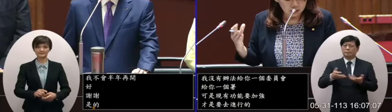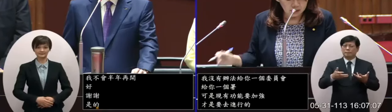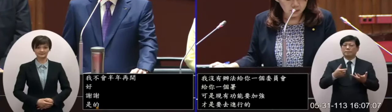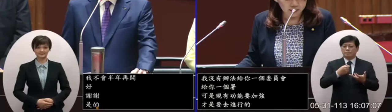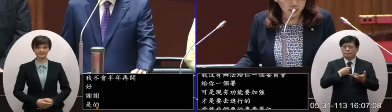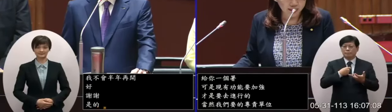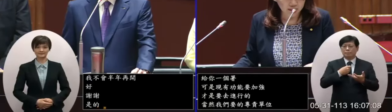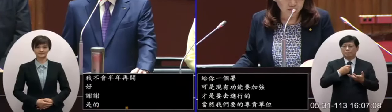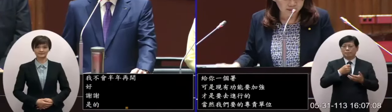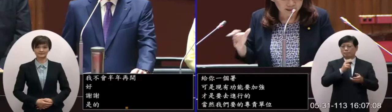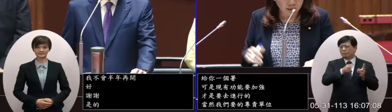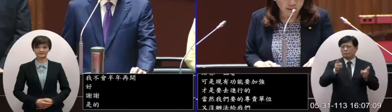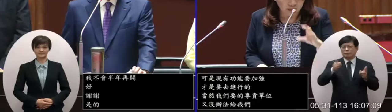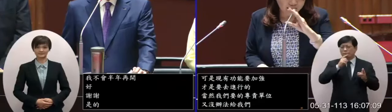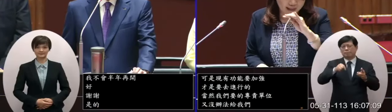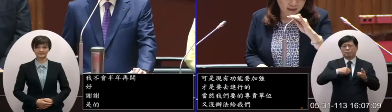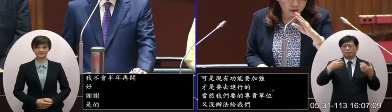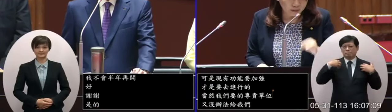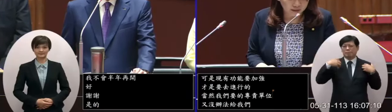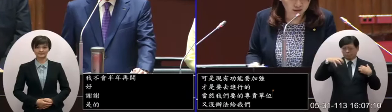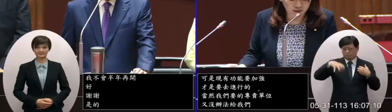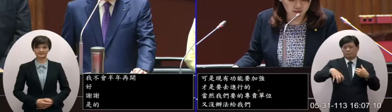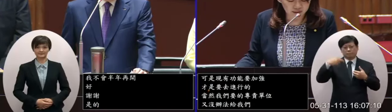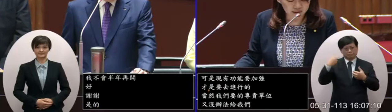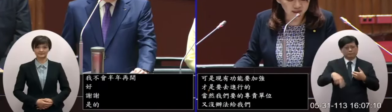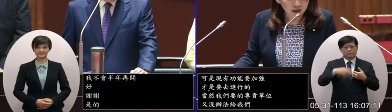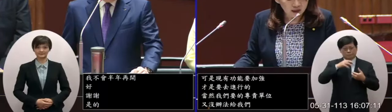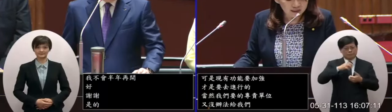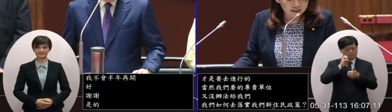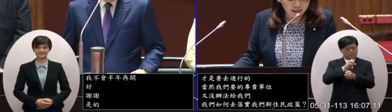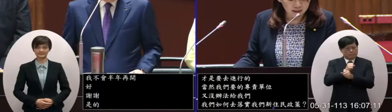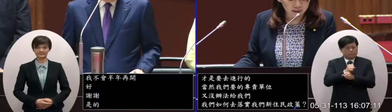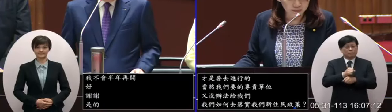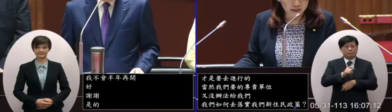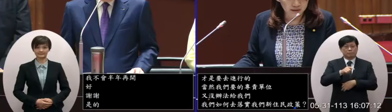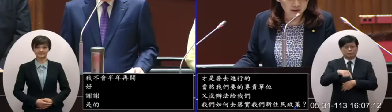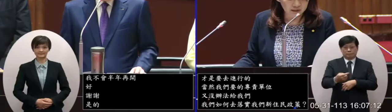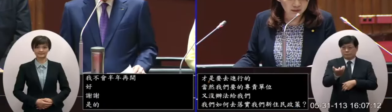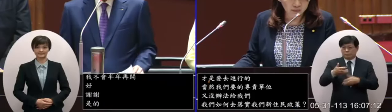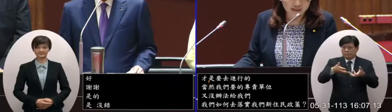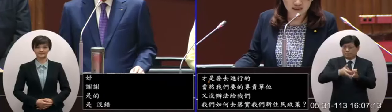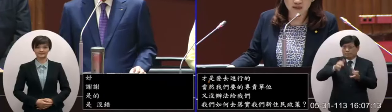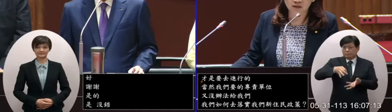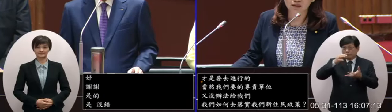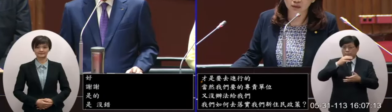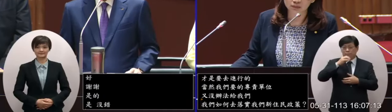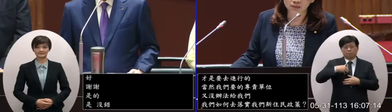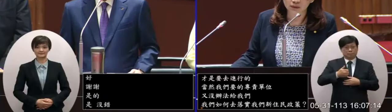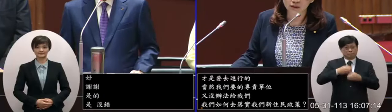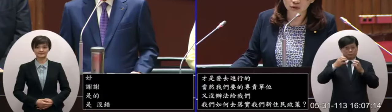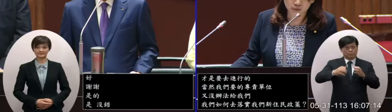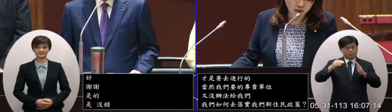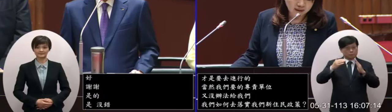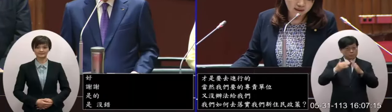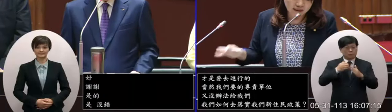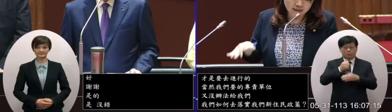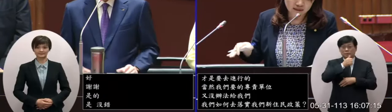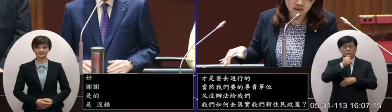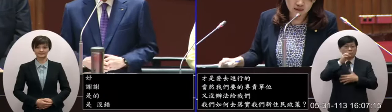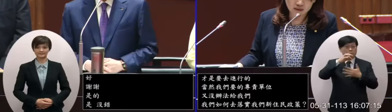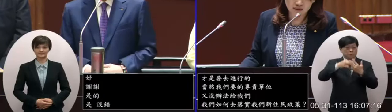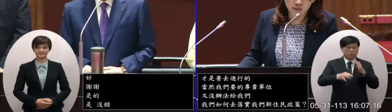跟有关单位，我们的相关单位来做一个提醒。好，那再来，刚刚部长有提到建立国家级的这个通译制度，